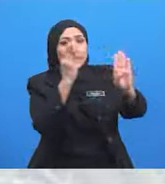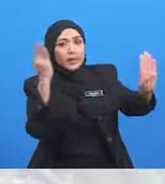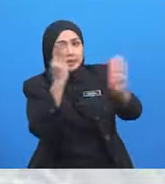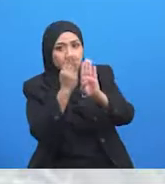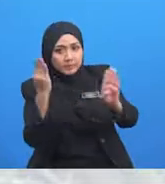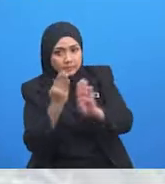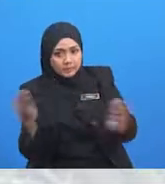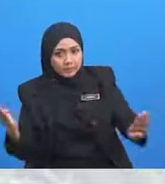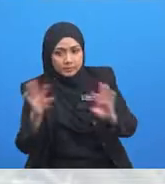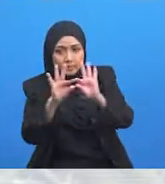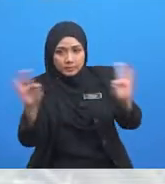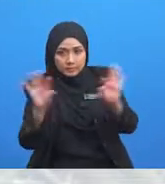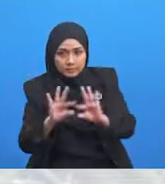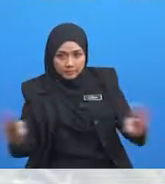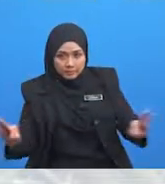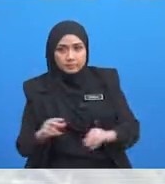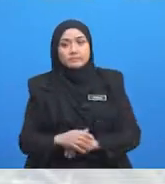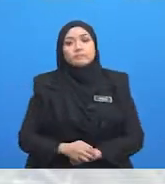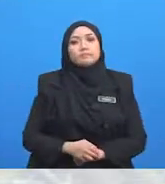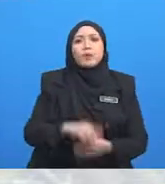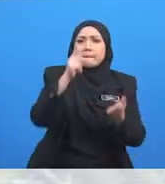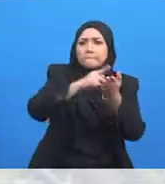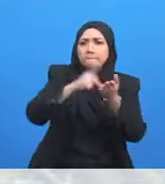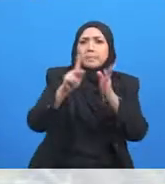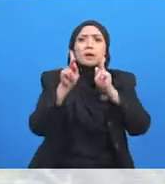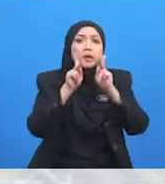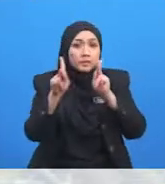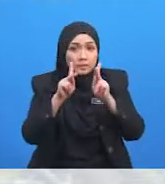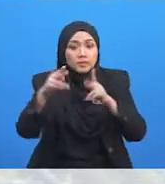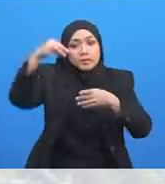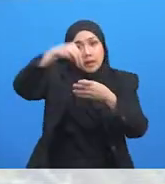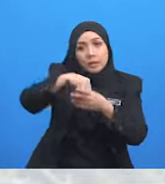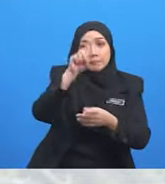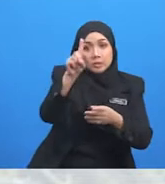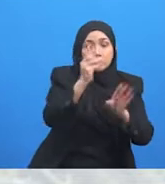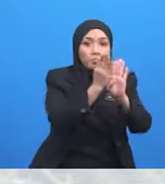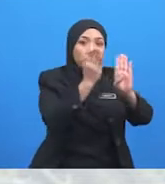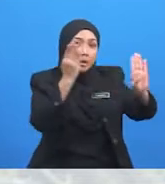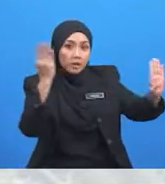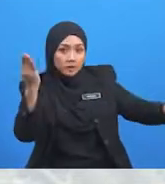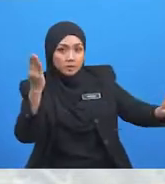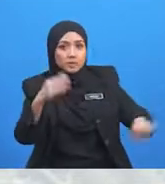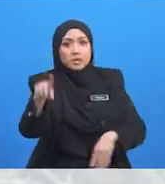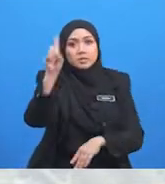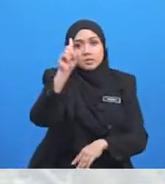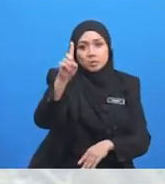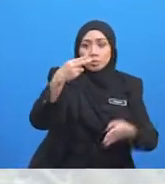baris. Bilangan kata dalam satu baris ialah